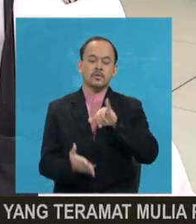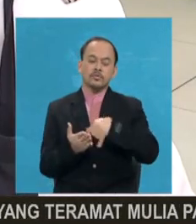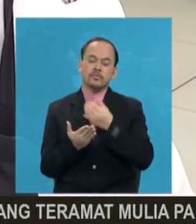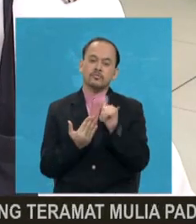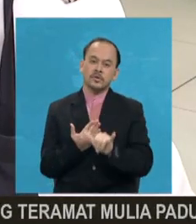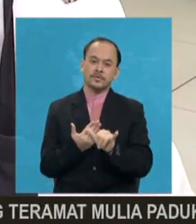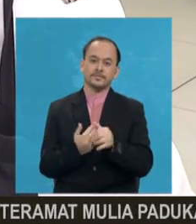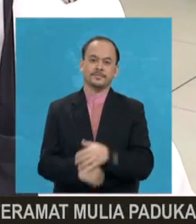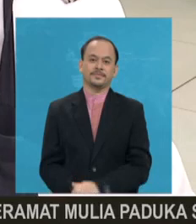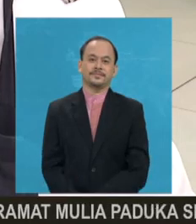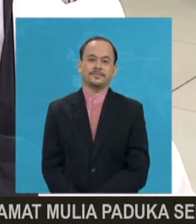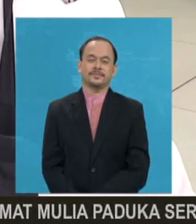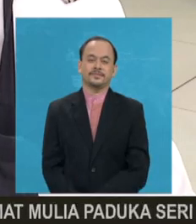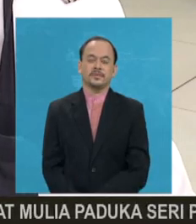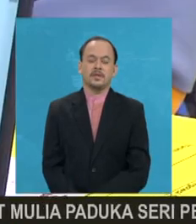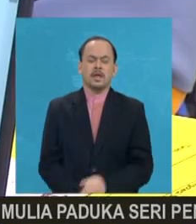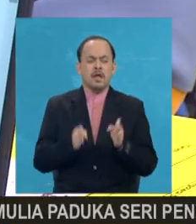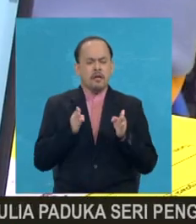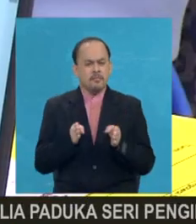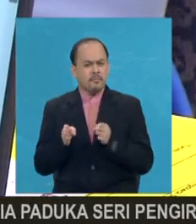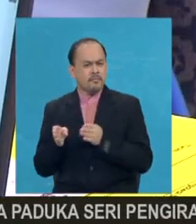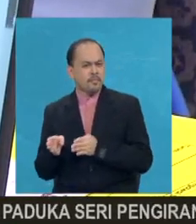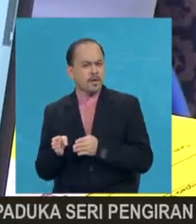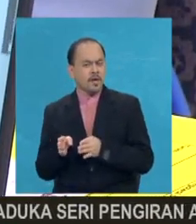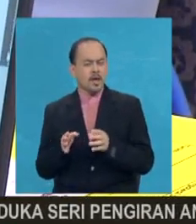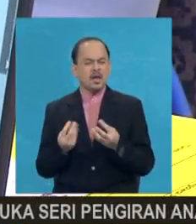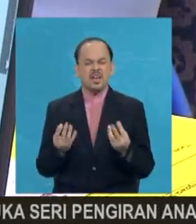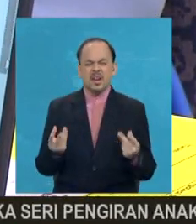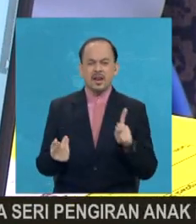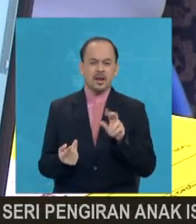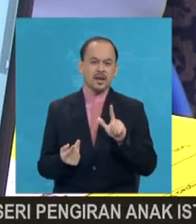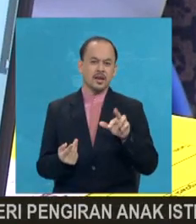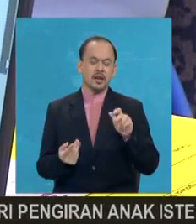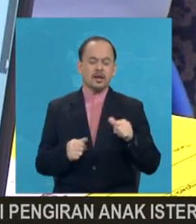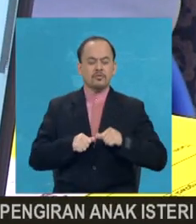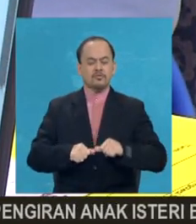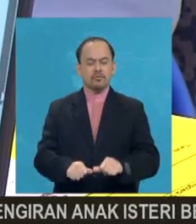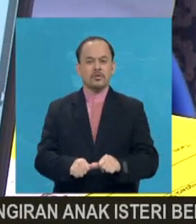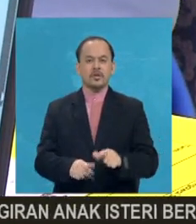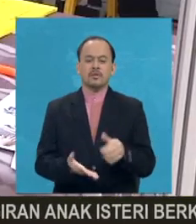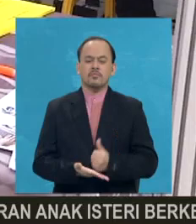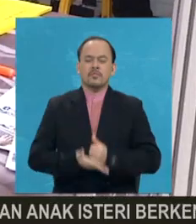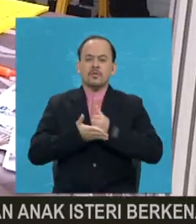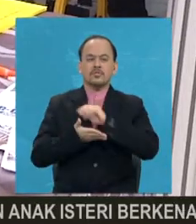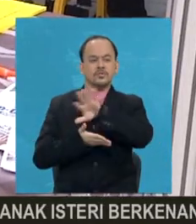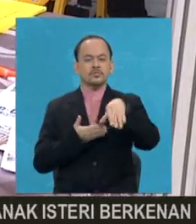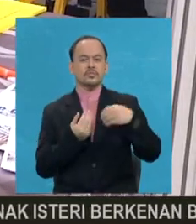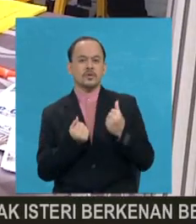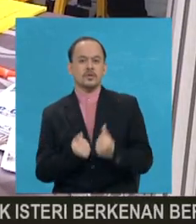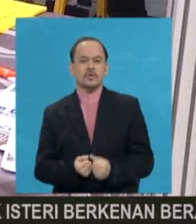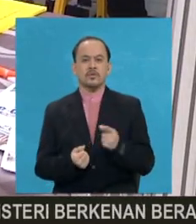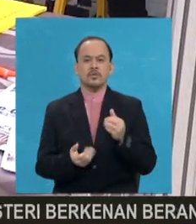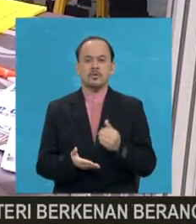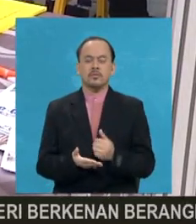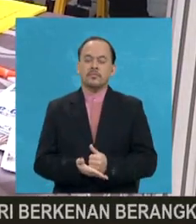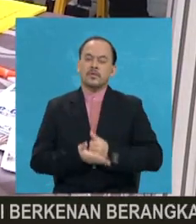2021 sepanjang tempoh berkenaan beberapa klinik akan terus diadakan bagi membantu orang ramai yang memerlukan bantuan